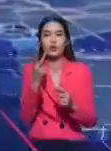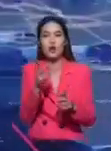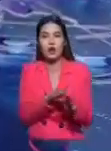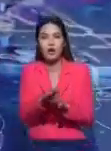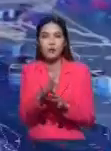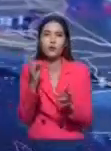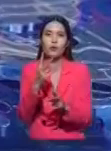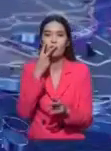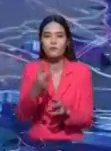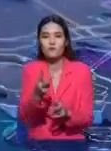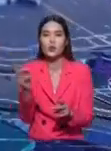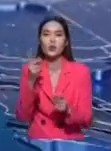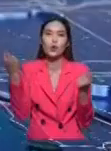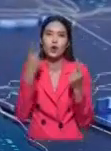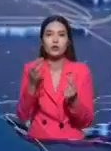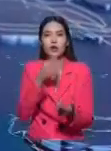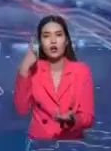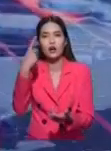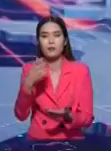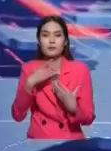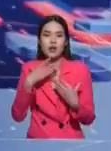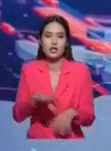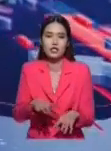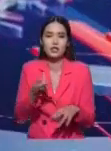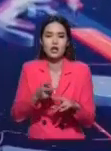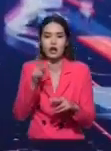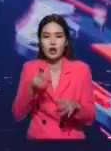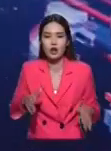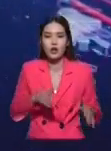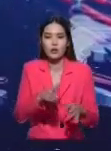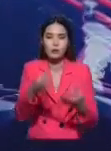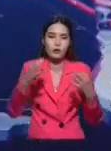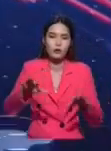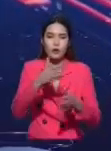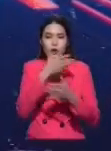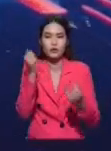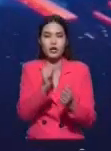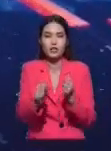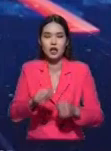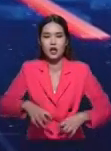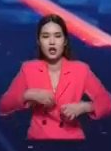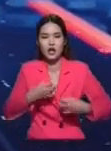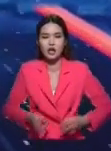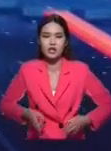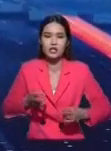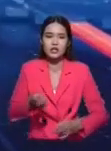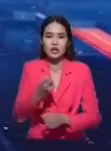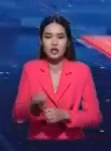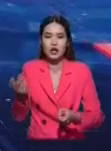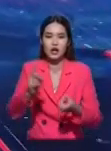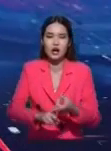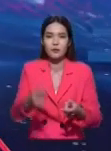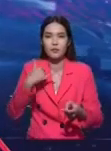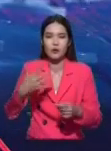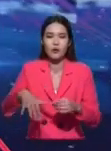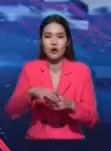обязательно что-то видел и знал, но не сообщил. Одним из путей недопущения таких страшных последствий насилия является именно наше с вами участие.